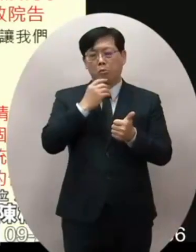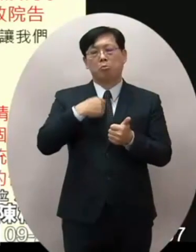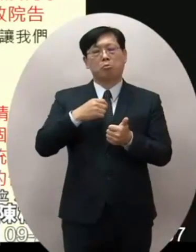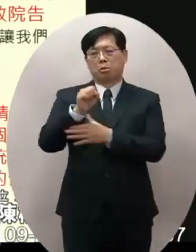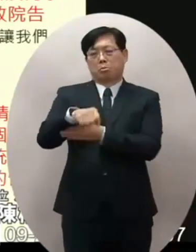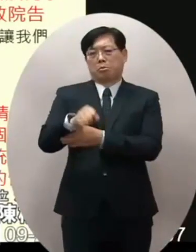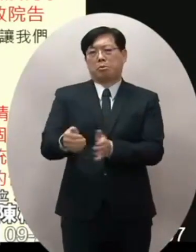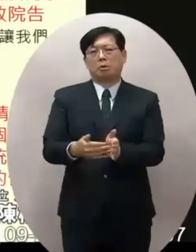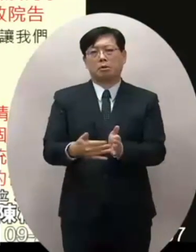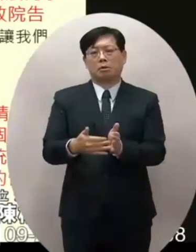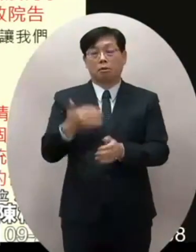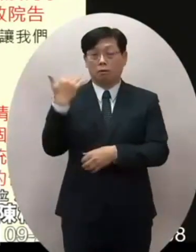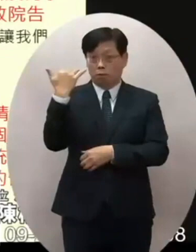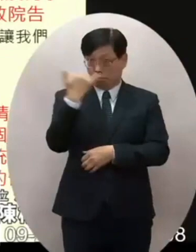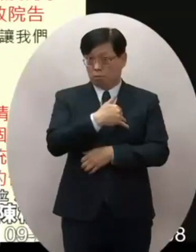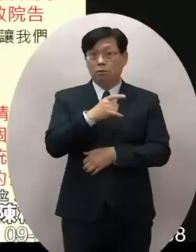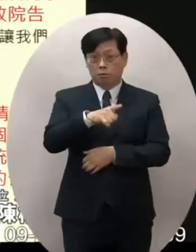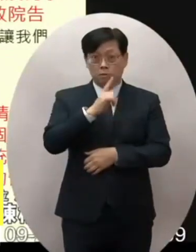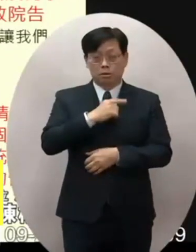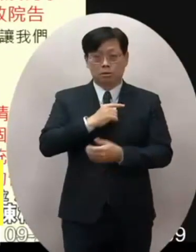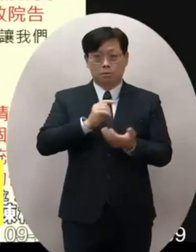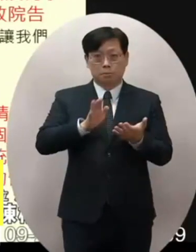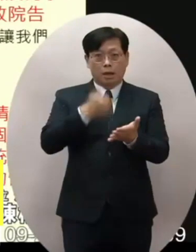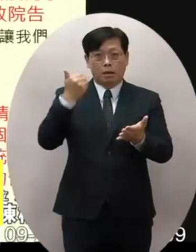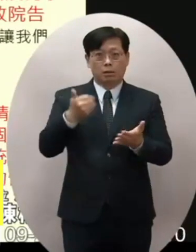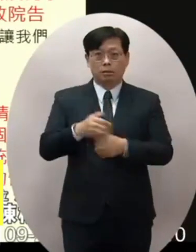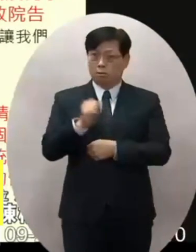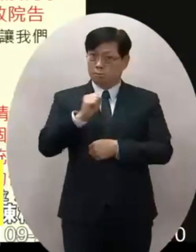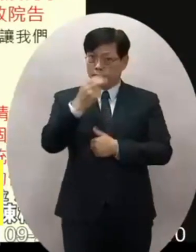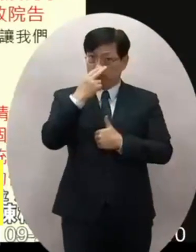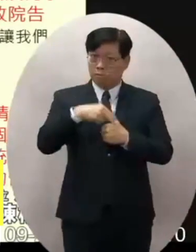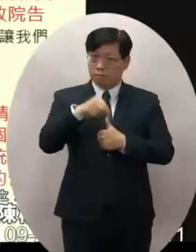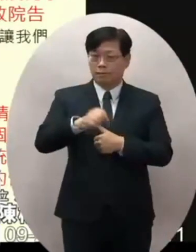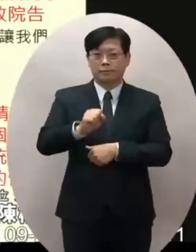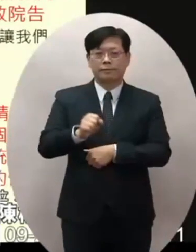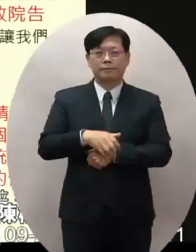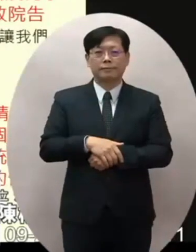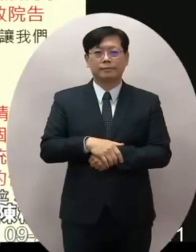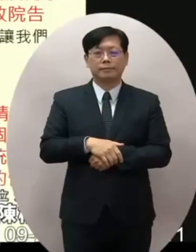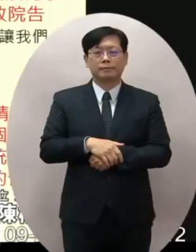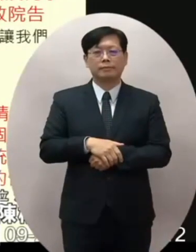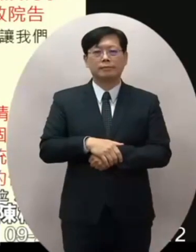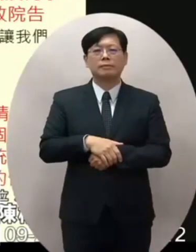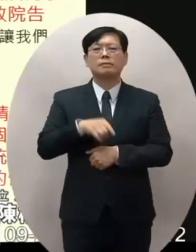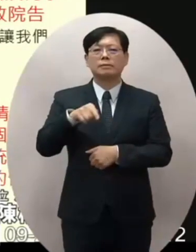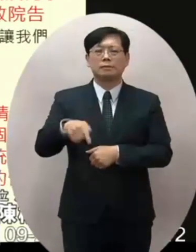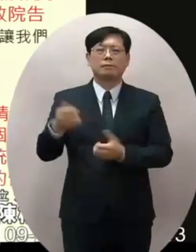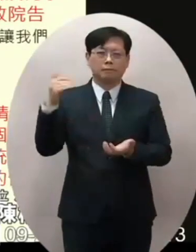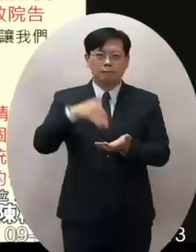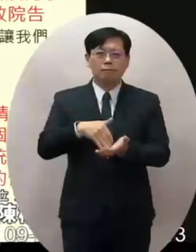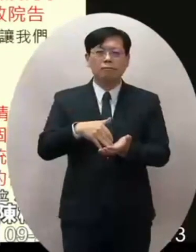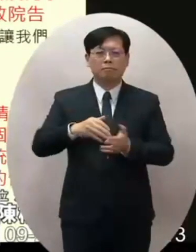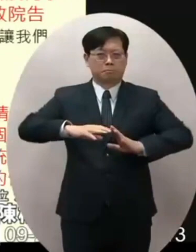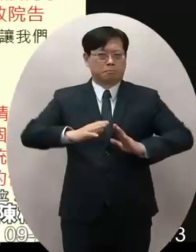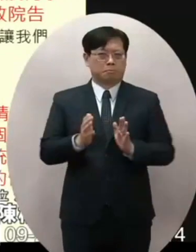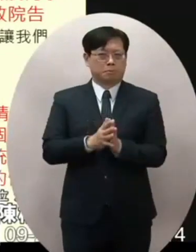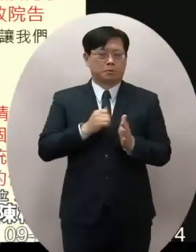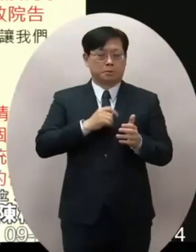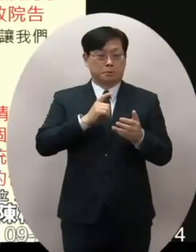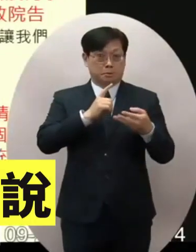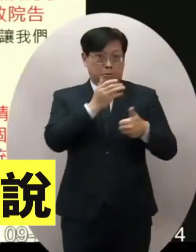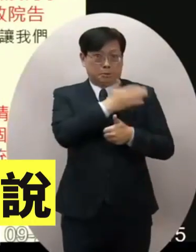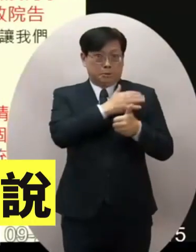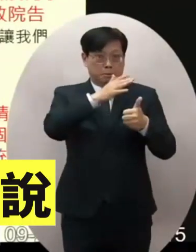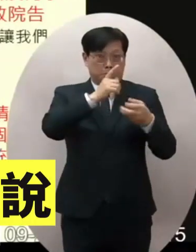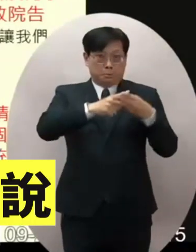哦，后来有这个变成没有了。他说你不要做成这个样子，所以那天他就立刻把陈亚祥